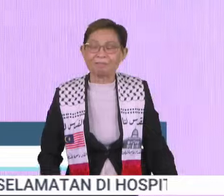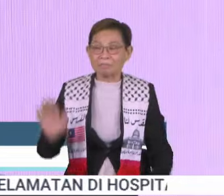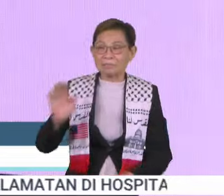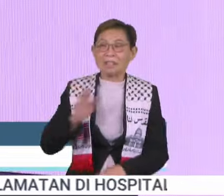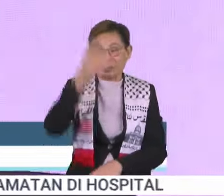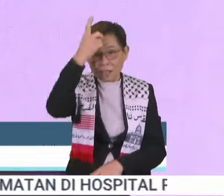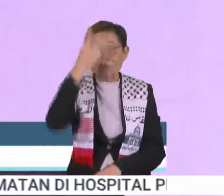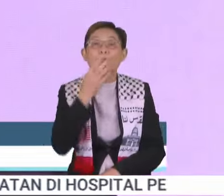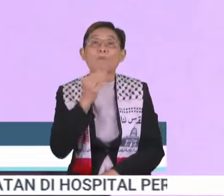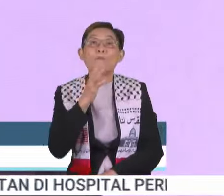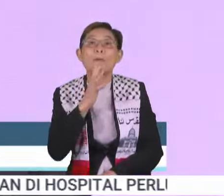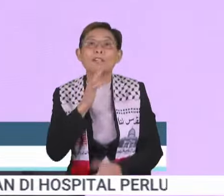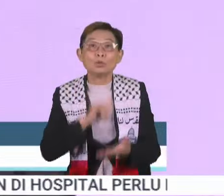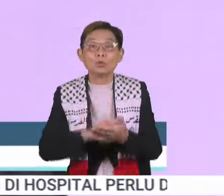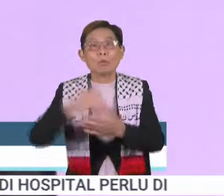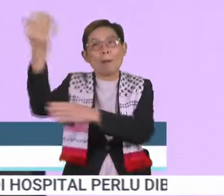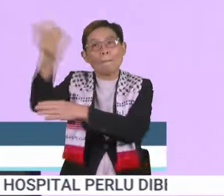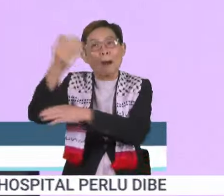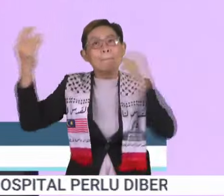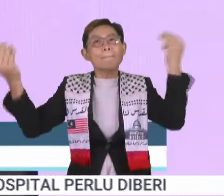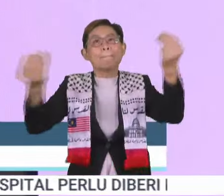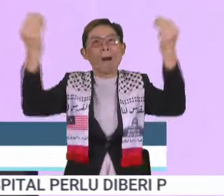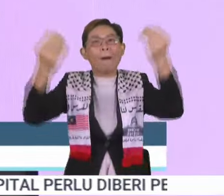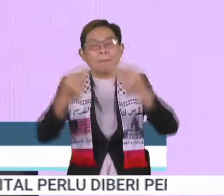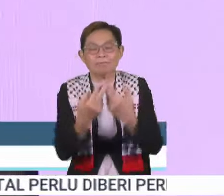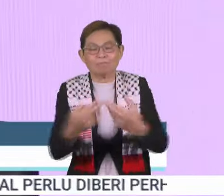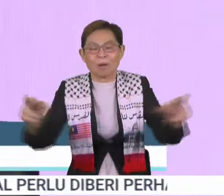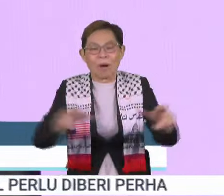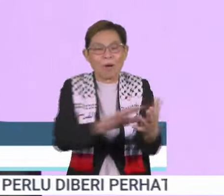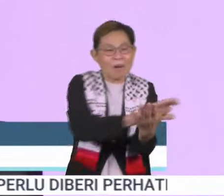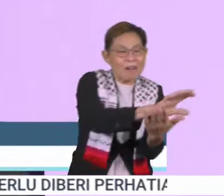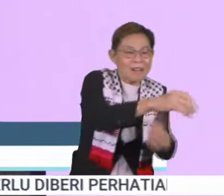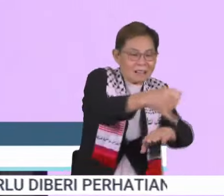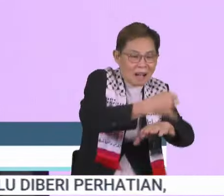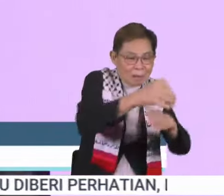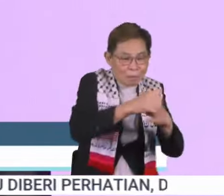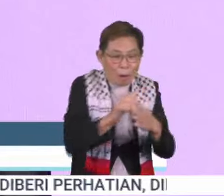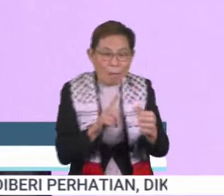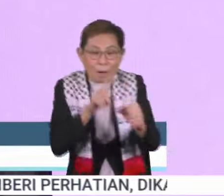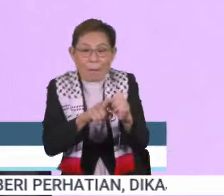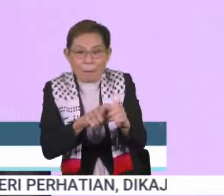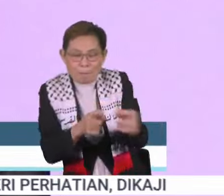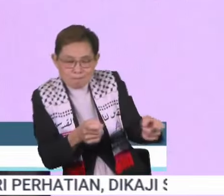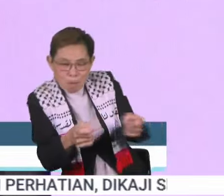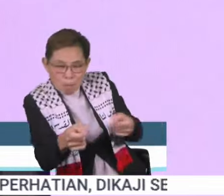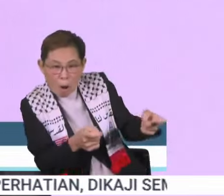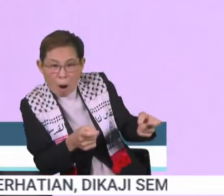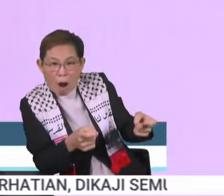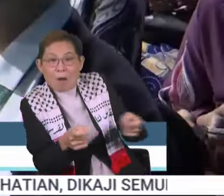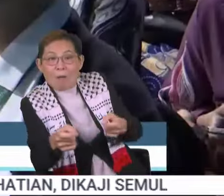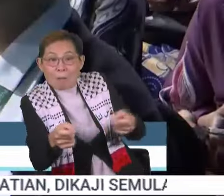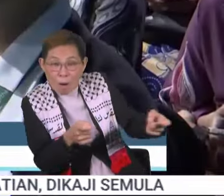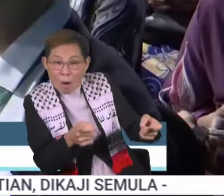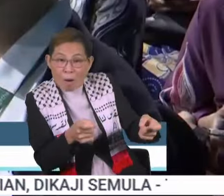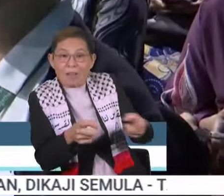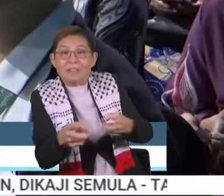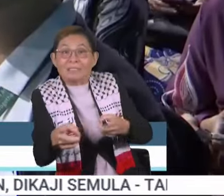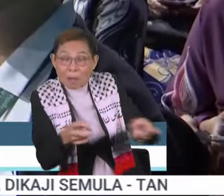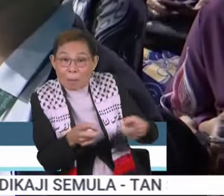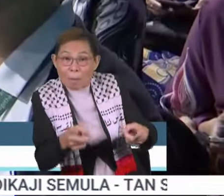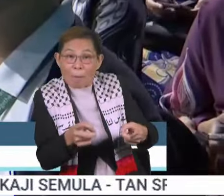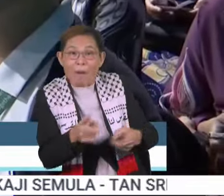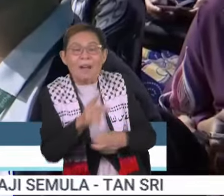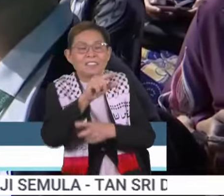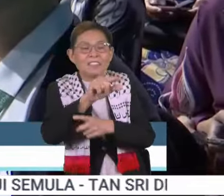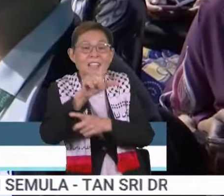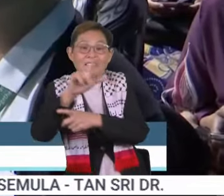Beliau berkata demikian ketika berucap di majlis peluncuran garis panduan mengenai pengurusan dan tata kelola badan berkanun